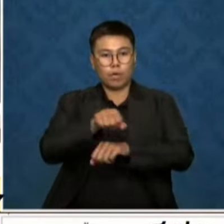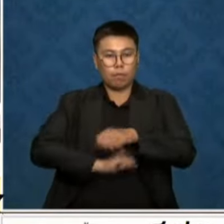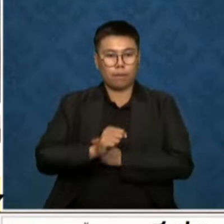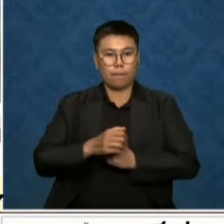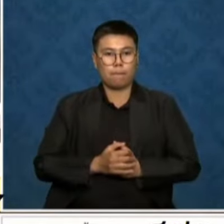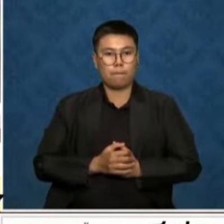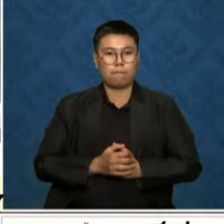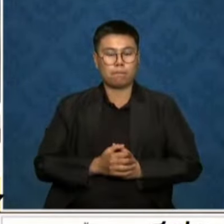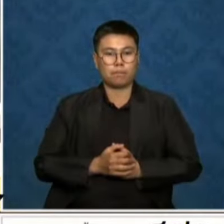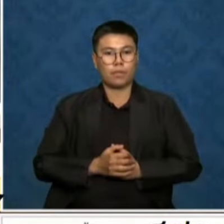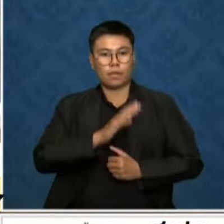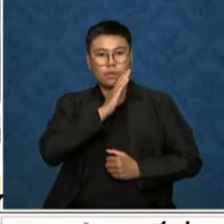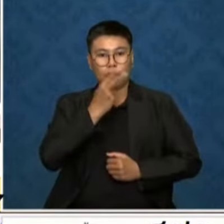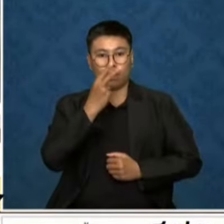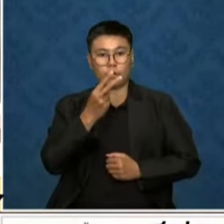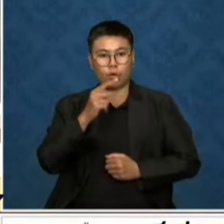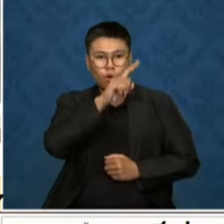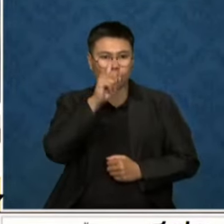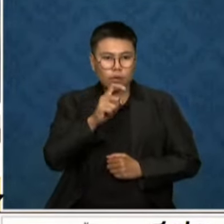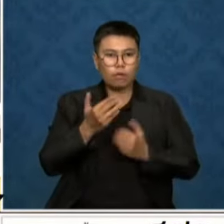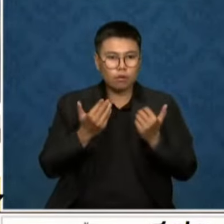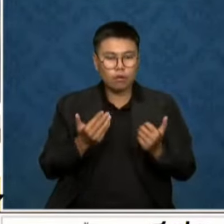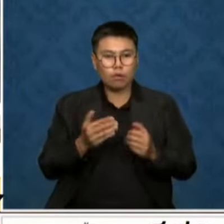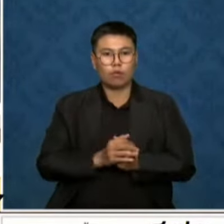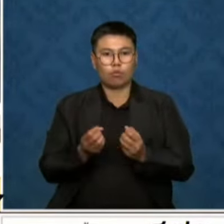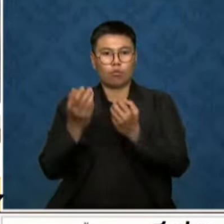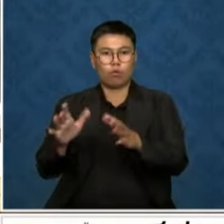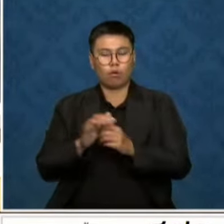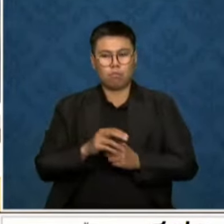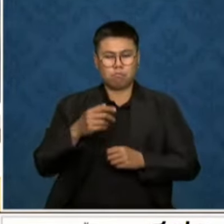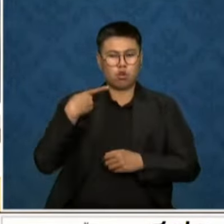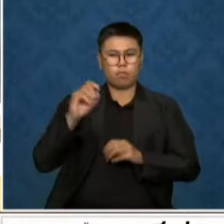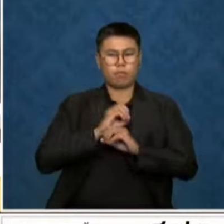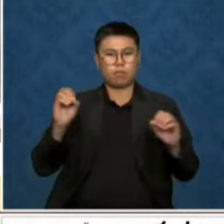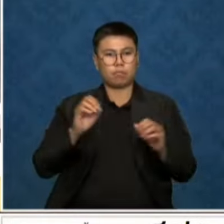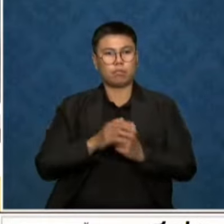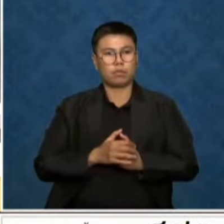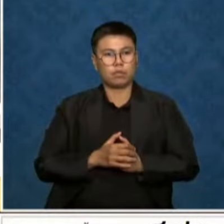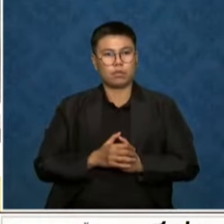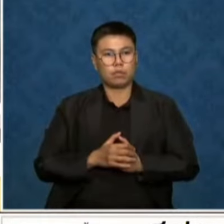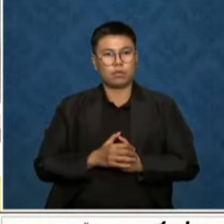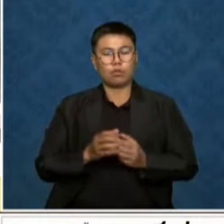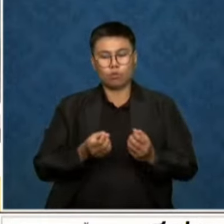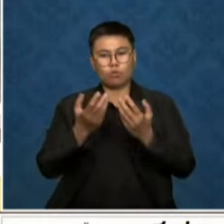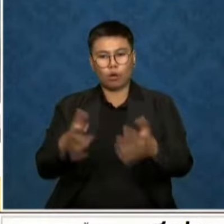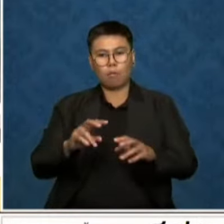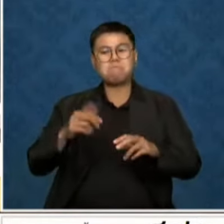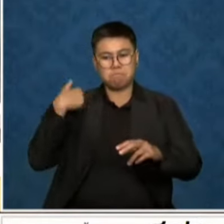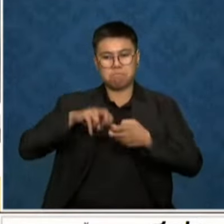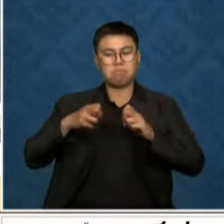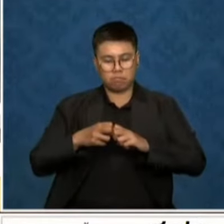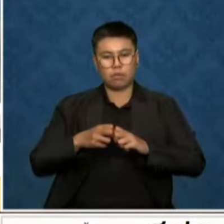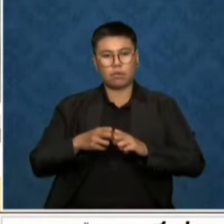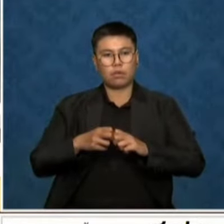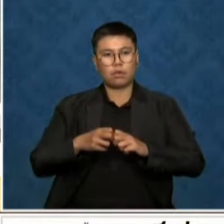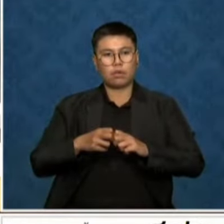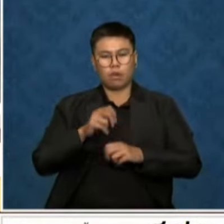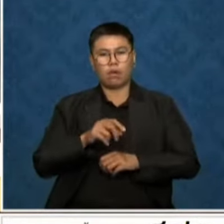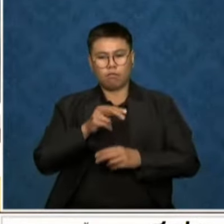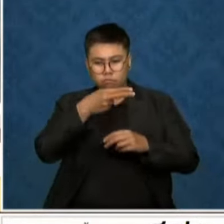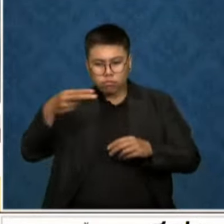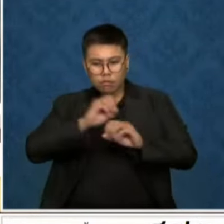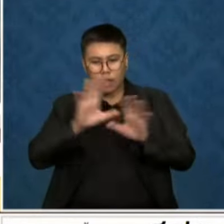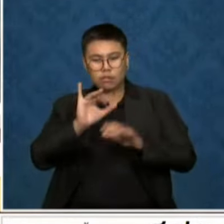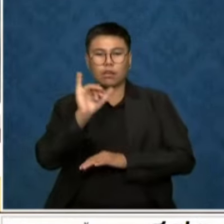ท่านั้นถ้าเราเห็นว่าข้อสังเกตนี้ส่งไปไม่เกิดประโยชน์ใดๆส่งไปแล้วจะเกิดปัญหามันไม่มีความชัดแจ้